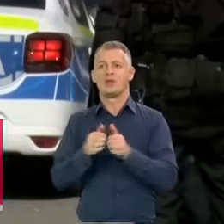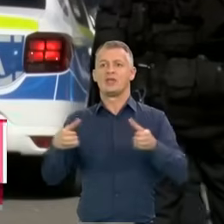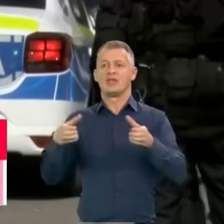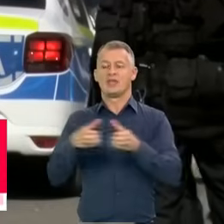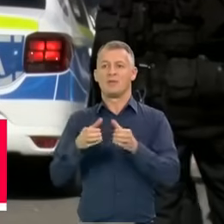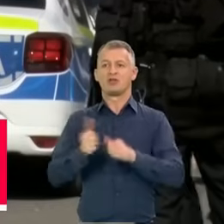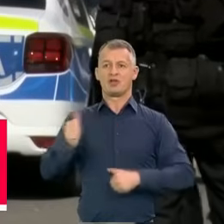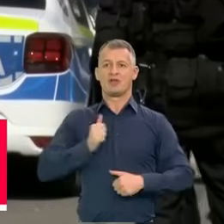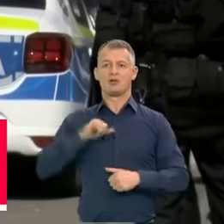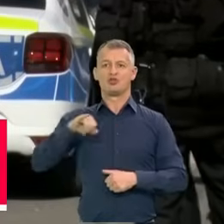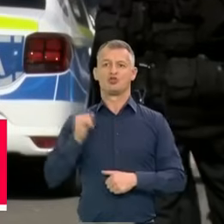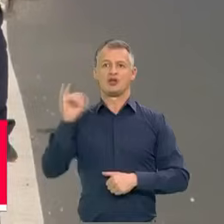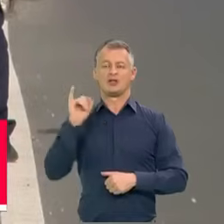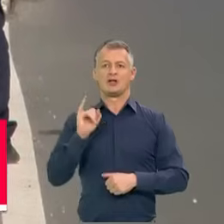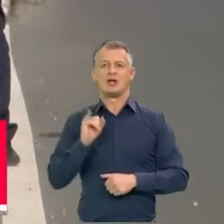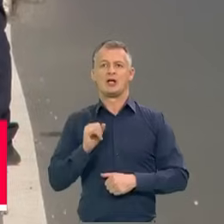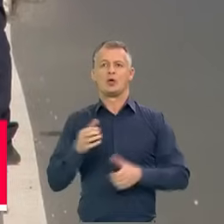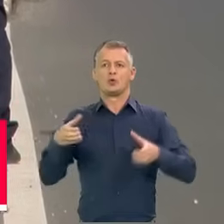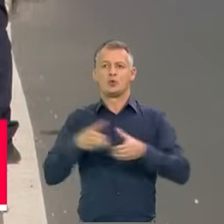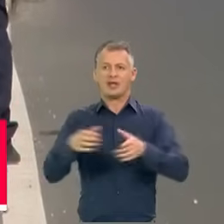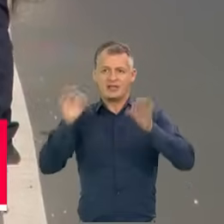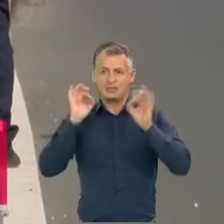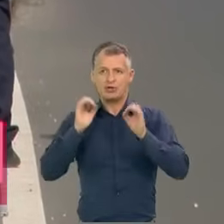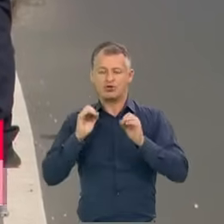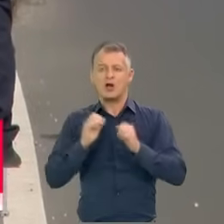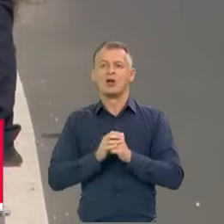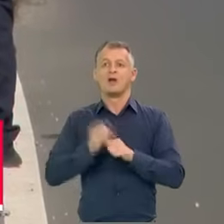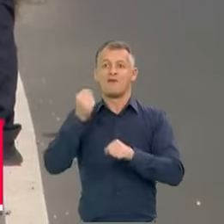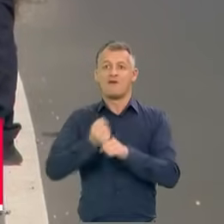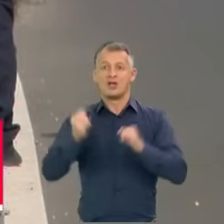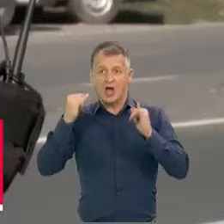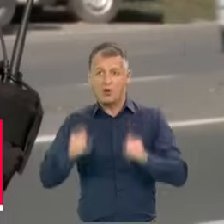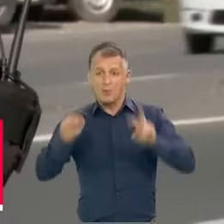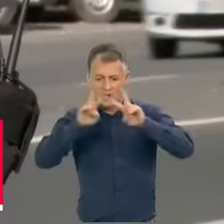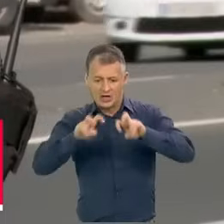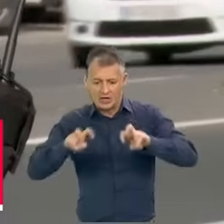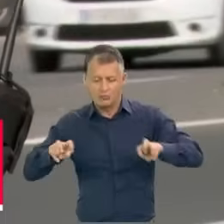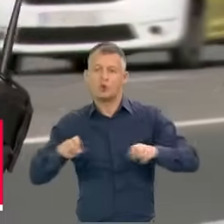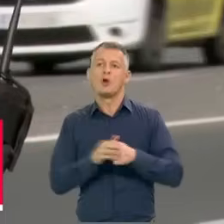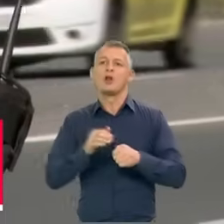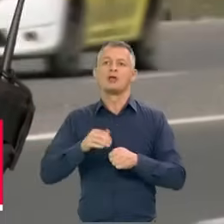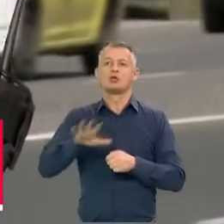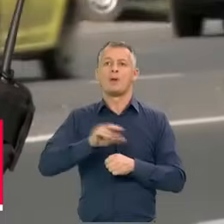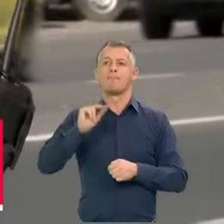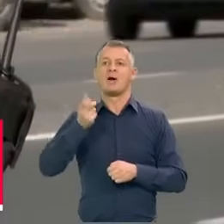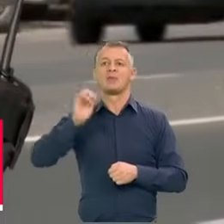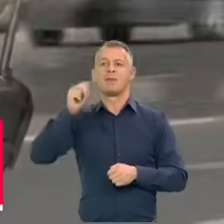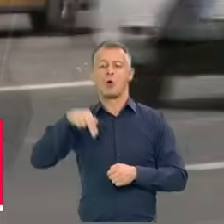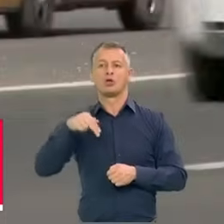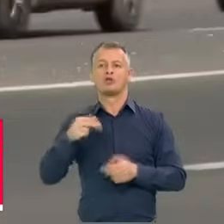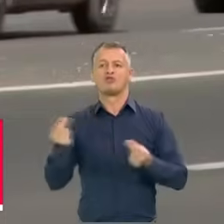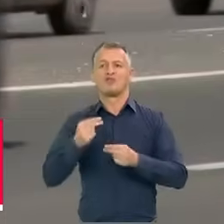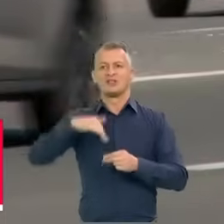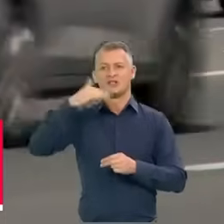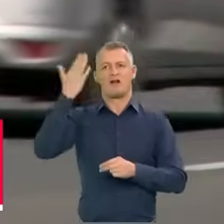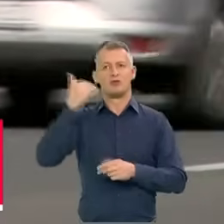jandarmi dar și de cei de la intervențiile speciale fac și acum razii în Pantelimon la câteva zile de când a avut loc